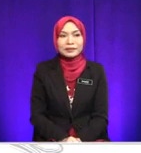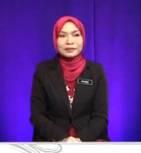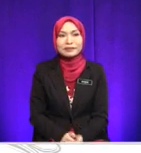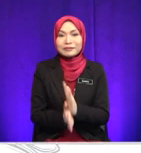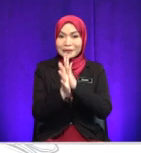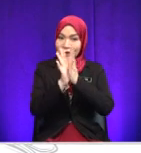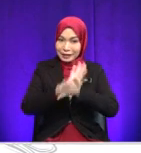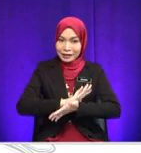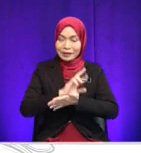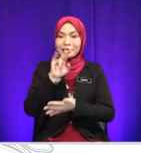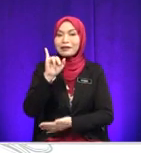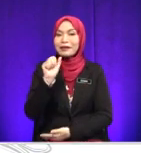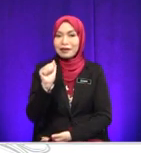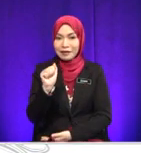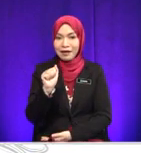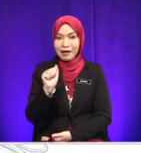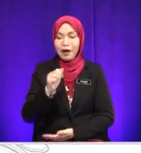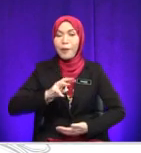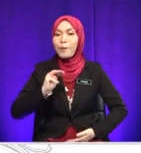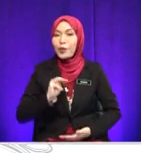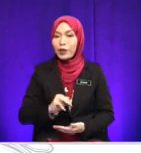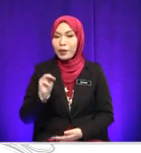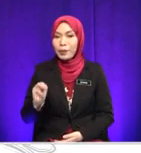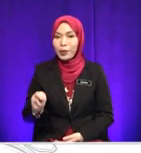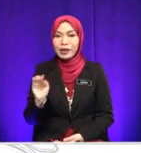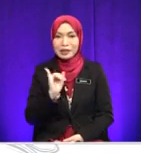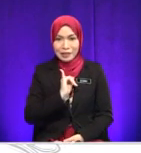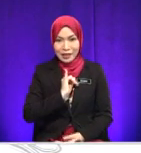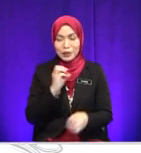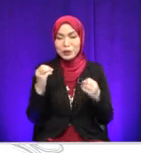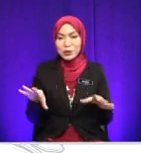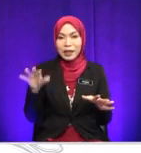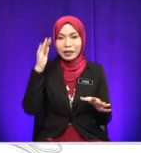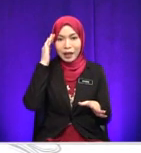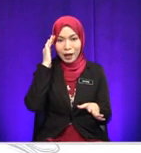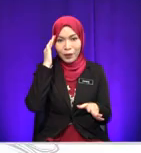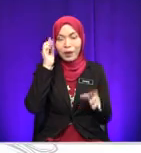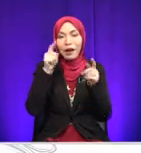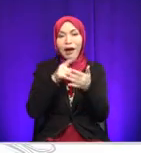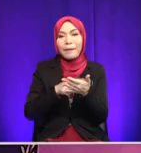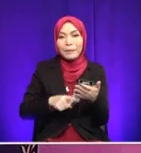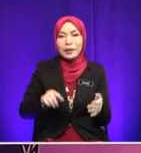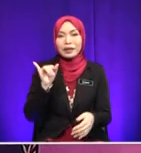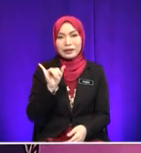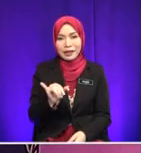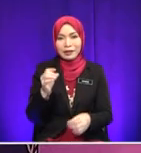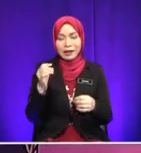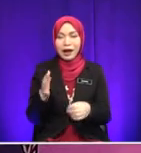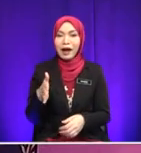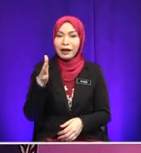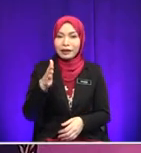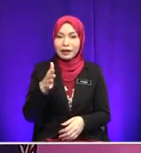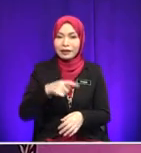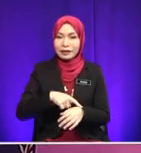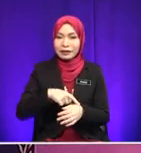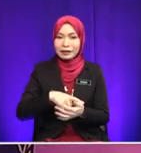murid saya dah tahu apa yang dia tahu, apa yang ingin dia ketahui. Sekejap lagi anak-anak murid di dalam Google Meet akan membaca